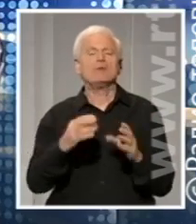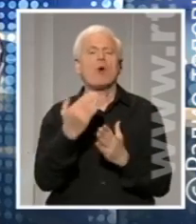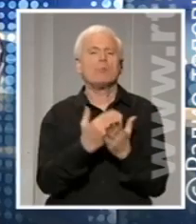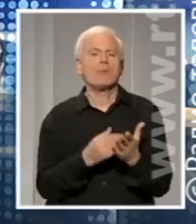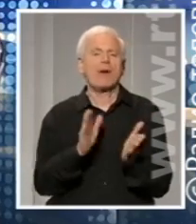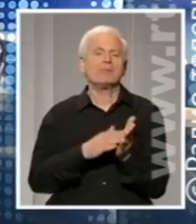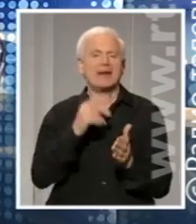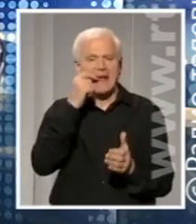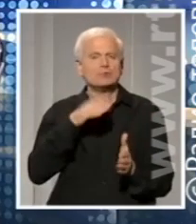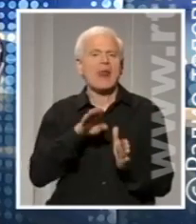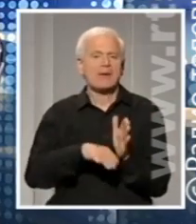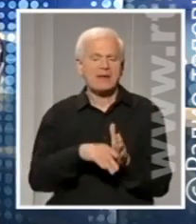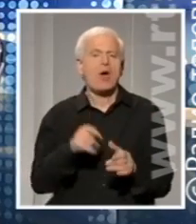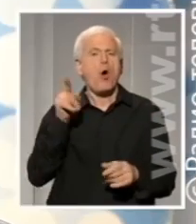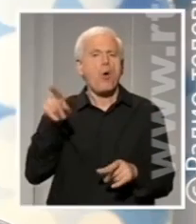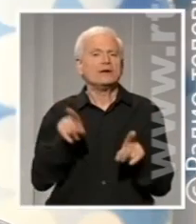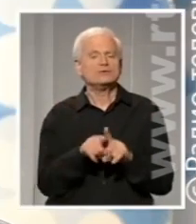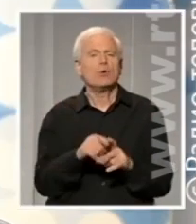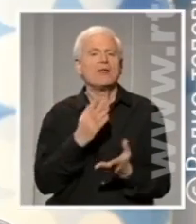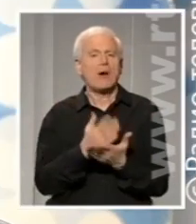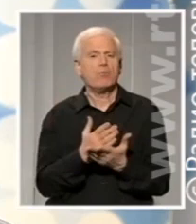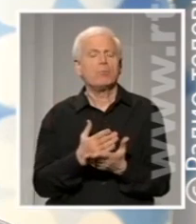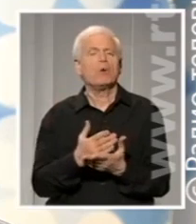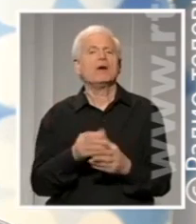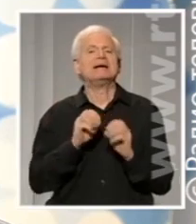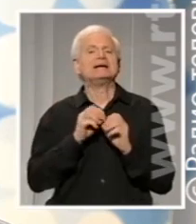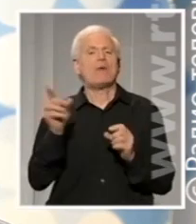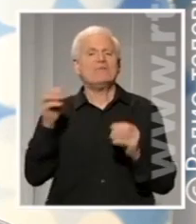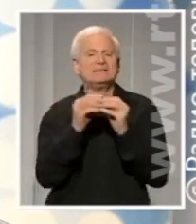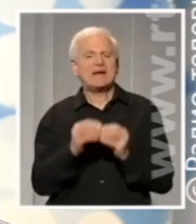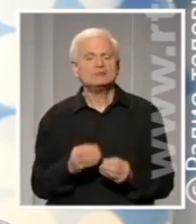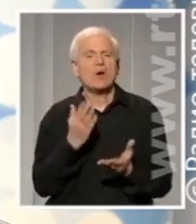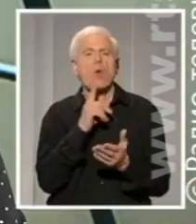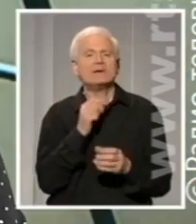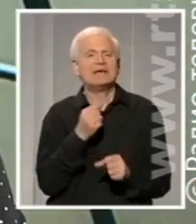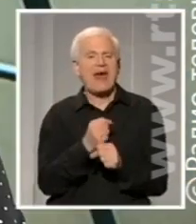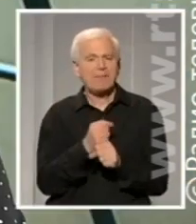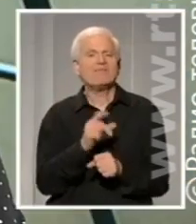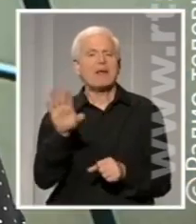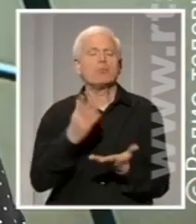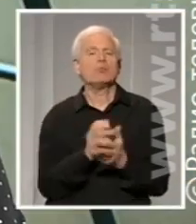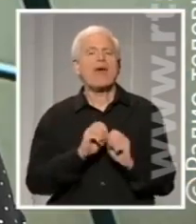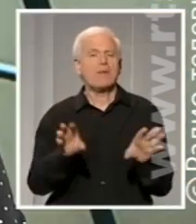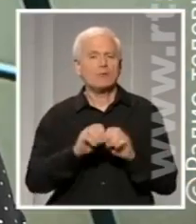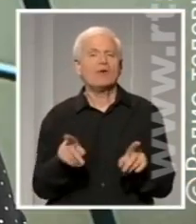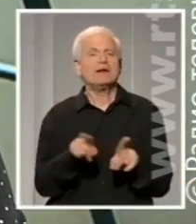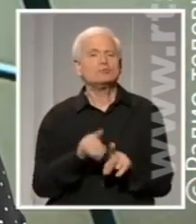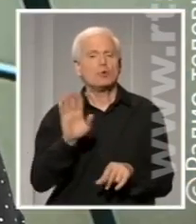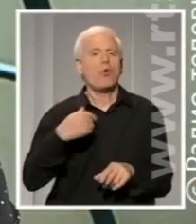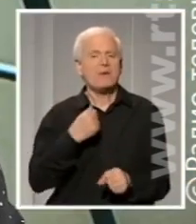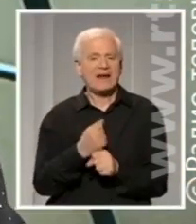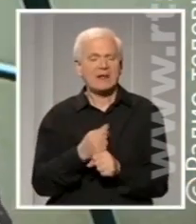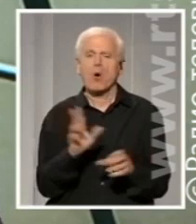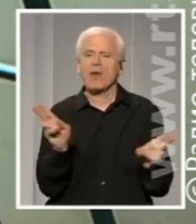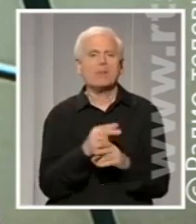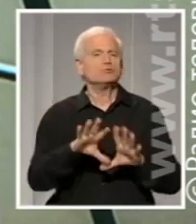jezicima nacionalnih manjina, da budu emitovani ti sadržaji koji budu realizovani, tako da i o tome razmišljamo i na tome radimo. Ne